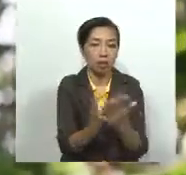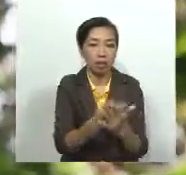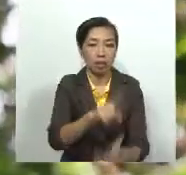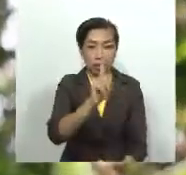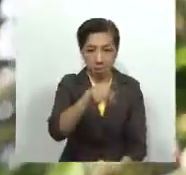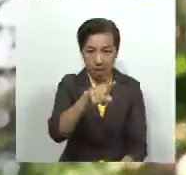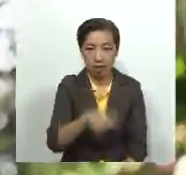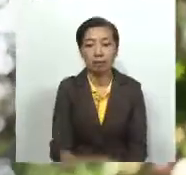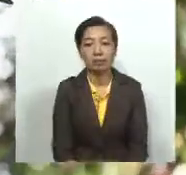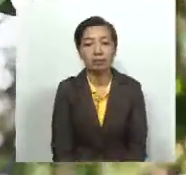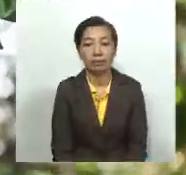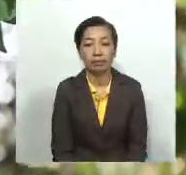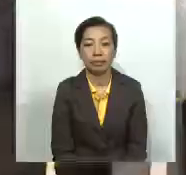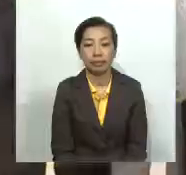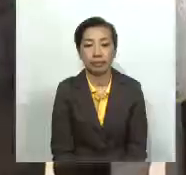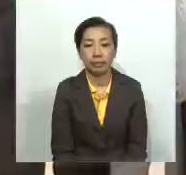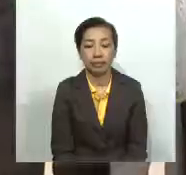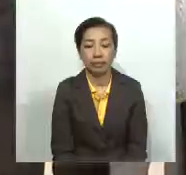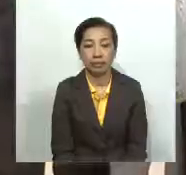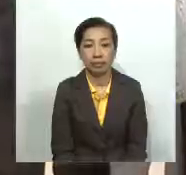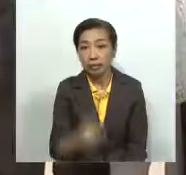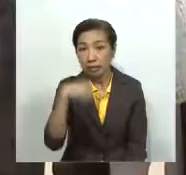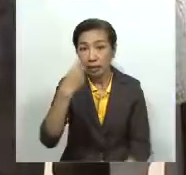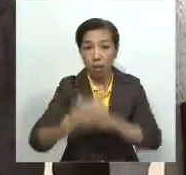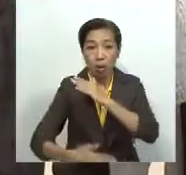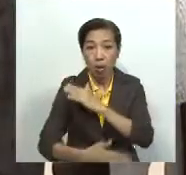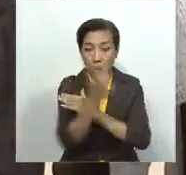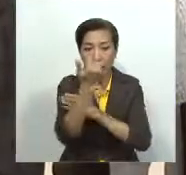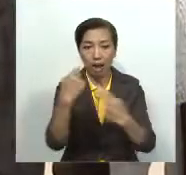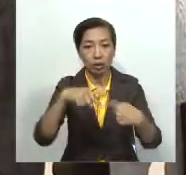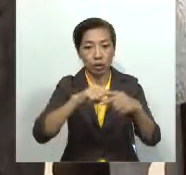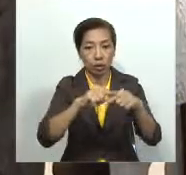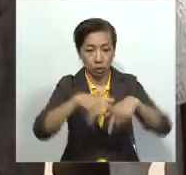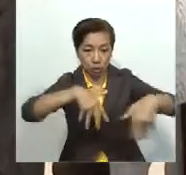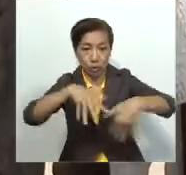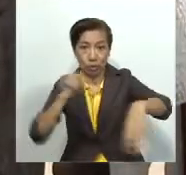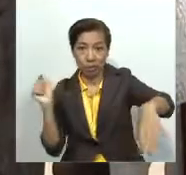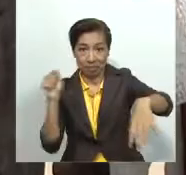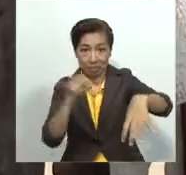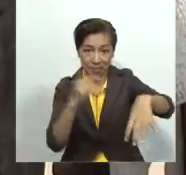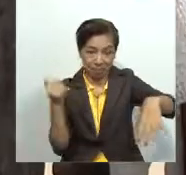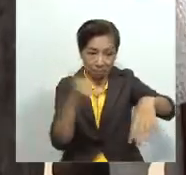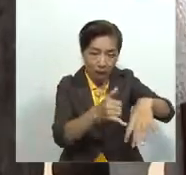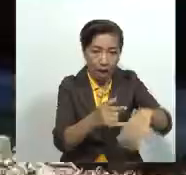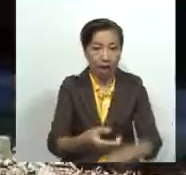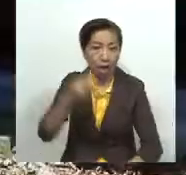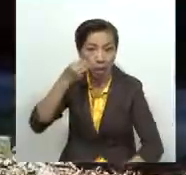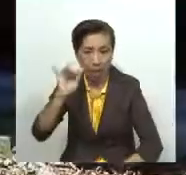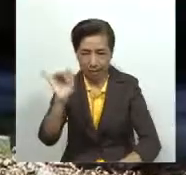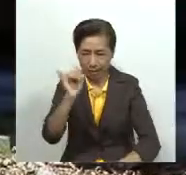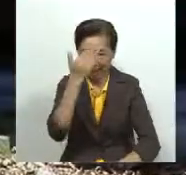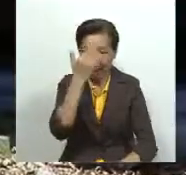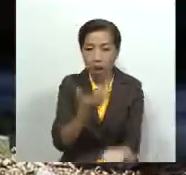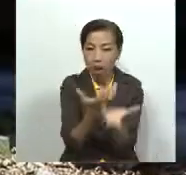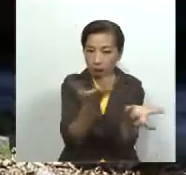า 1,000 บาทเลยทีเดียวค่ะสำหรับผู้ที่มีโอกาสมาเที่ยวที่ชุมชนแห่งนี้นะคะก่อนกลับอย่าพลาดช้อป